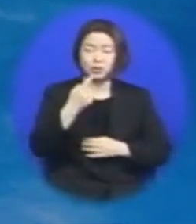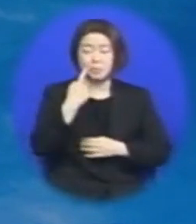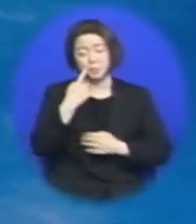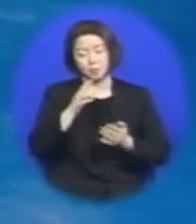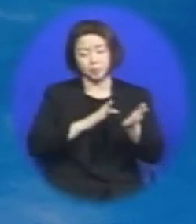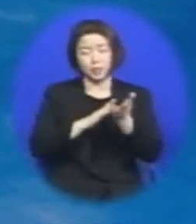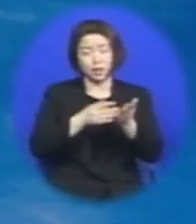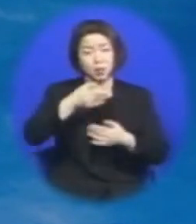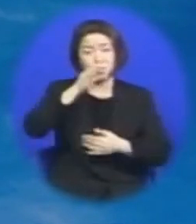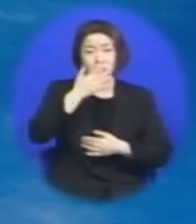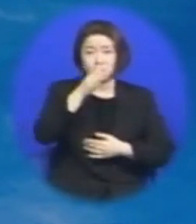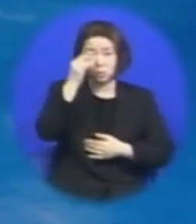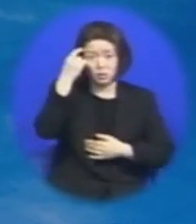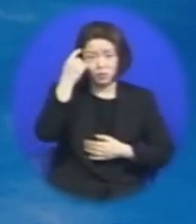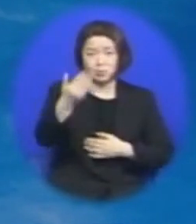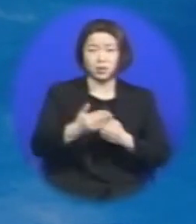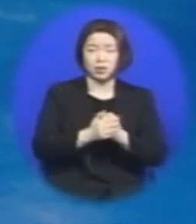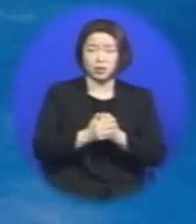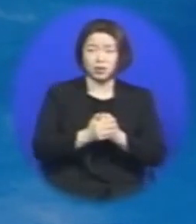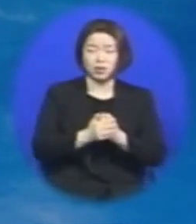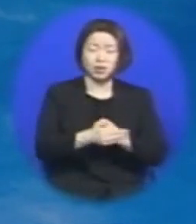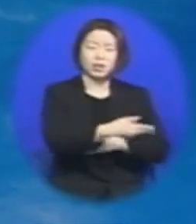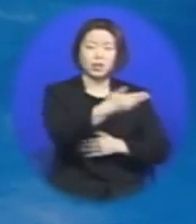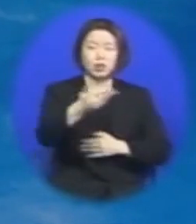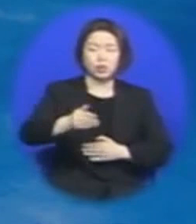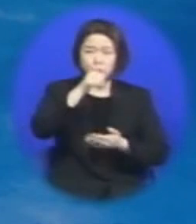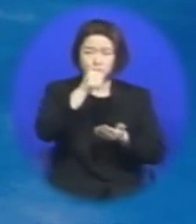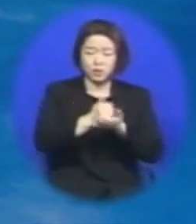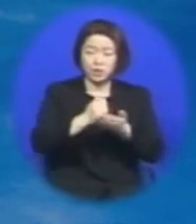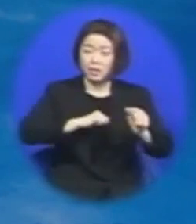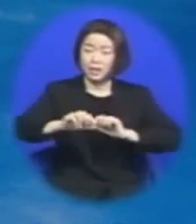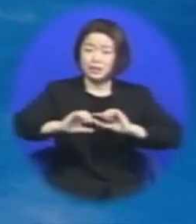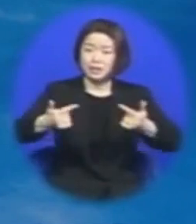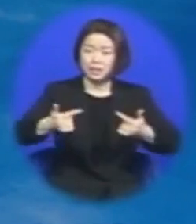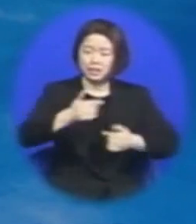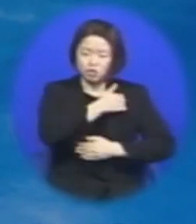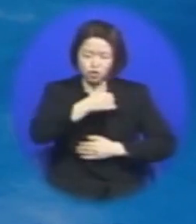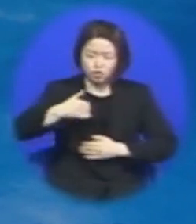마시나 그 여러분 죄 안 지을 충분한 능력이